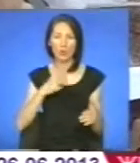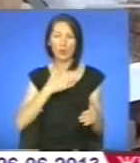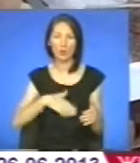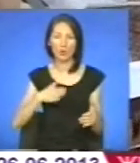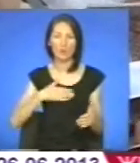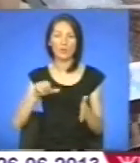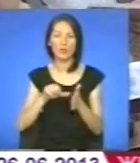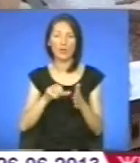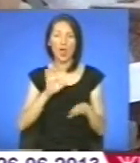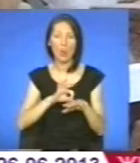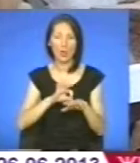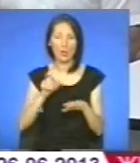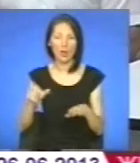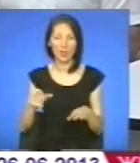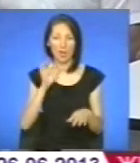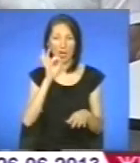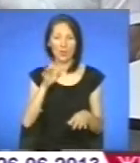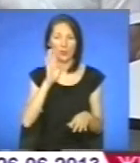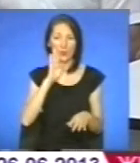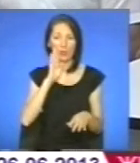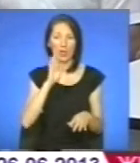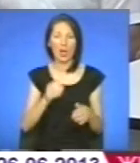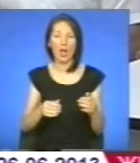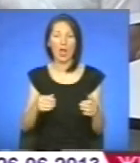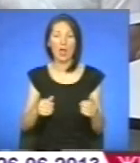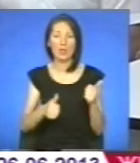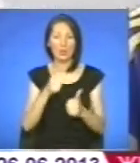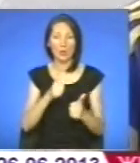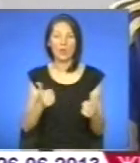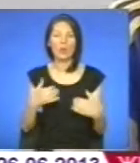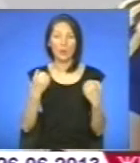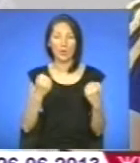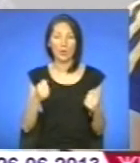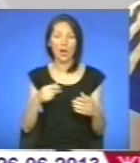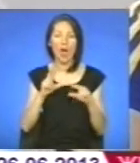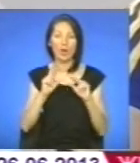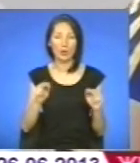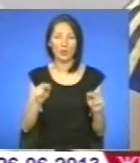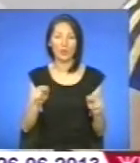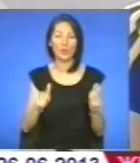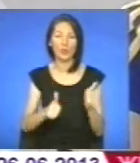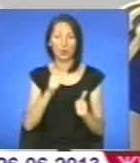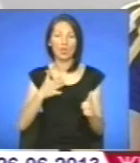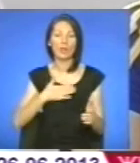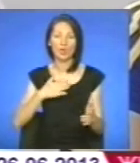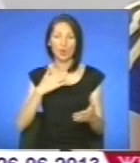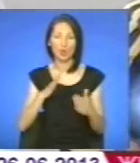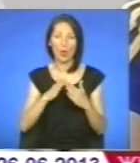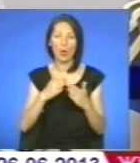відвідали вболівальники, кажуть футболістки. Отже, на матчах підтримка гарантована. Турнір проходить у нас вдома, ми повинні бути